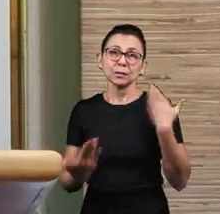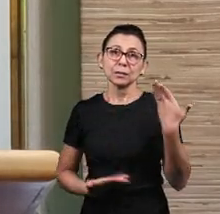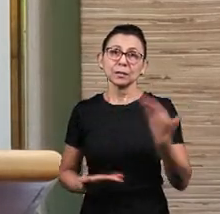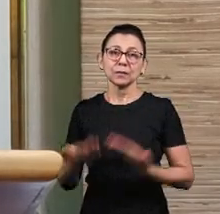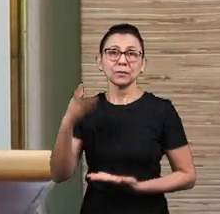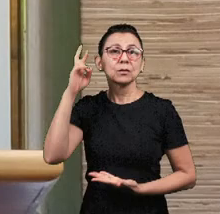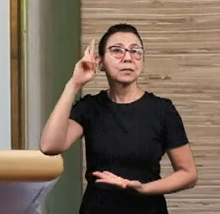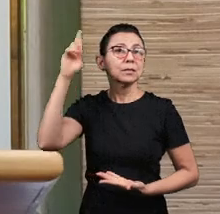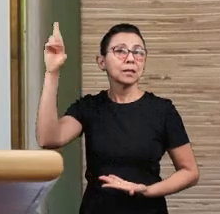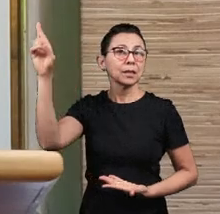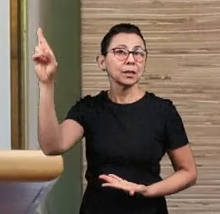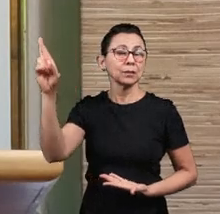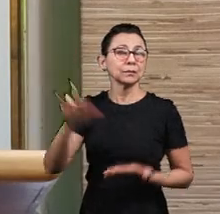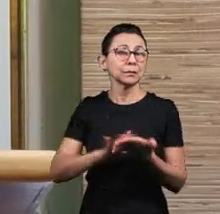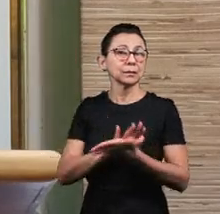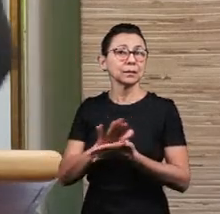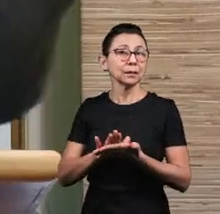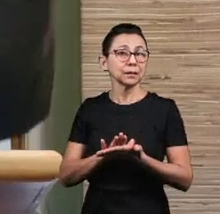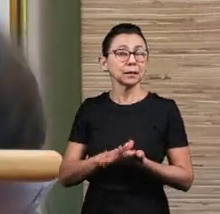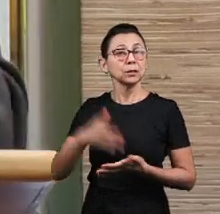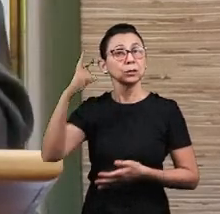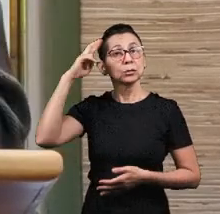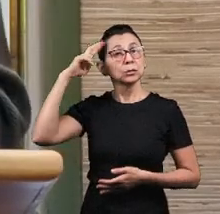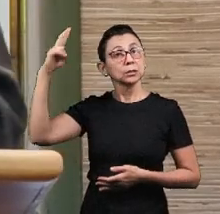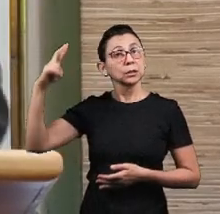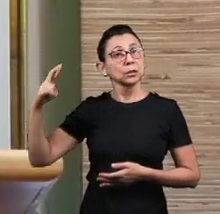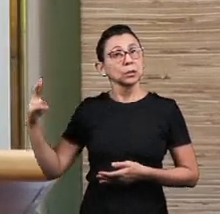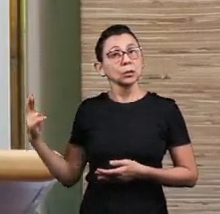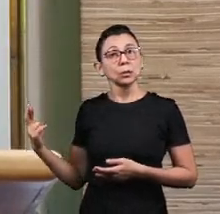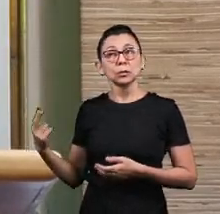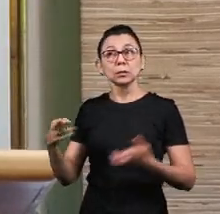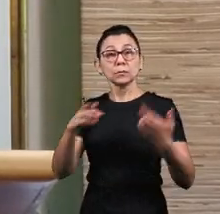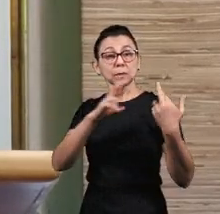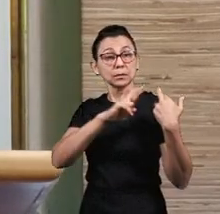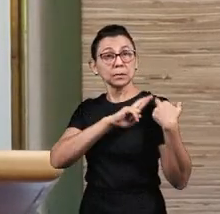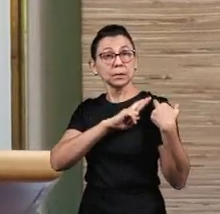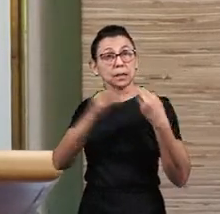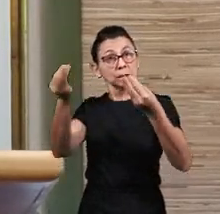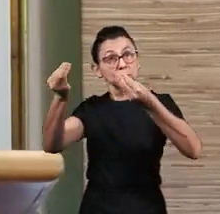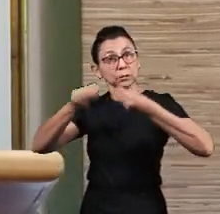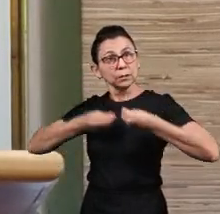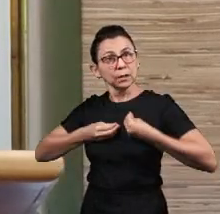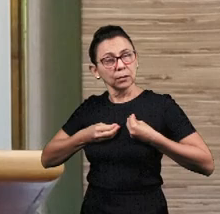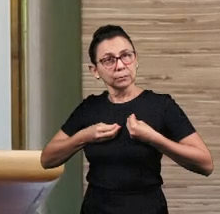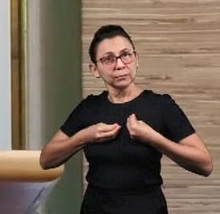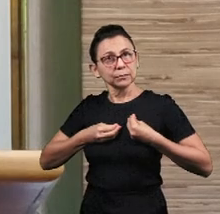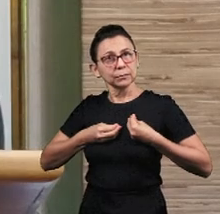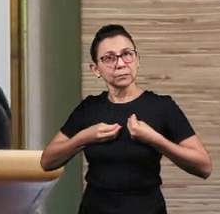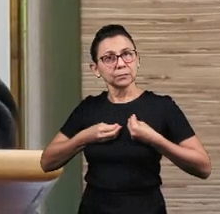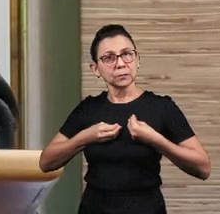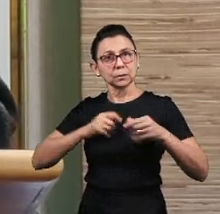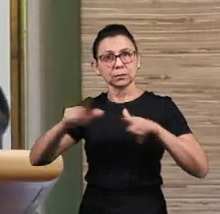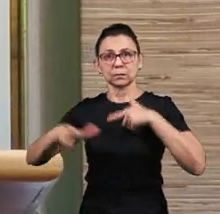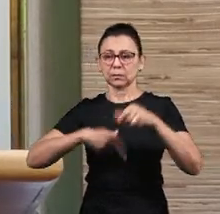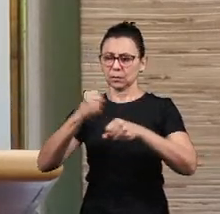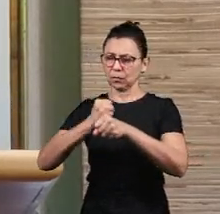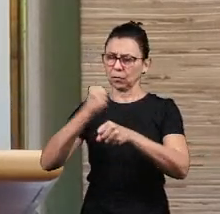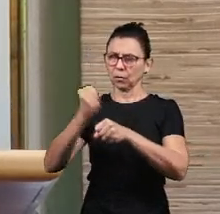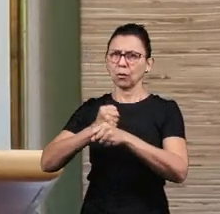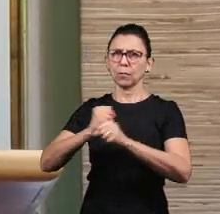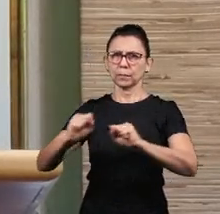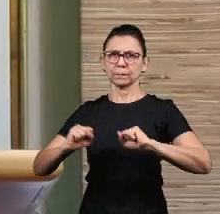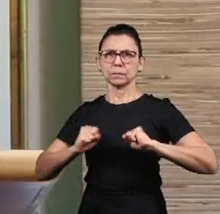nous a donné une œuvre pour parler à tout le monde. Quelques-uns veulent parler dans leur